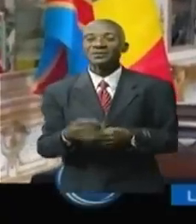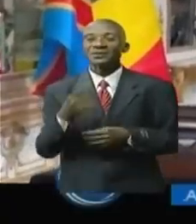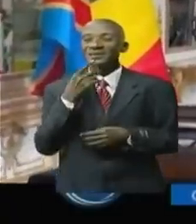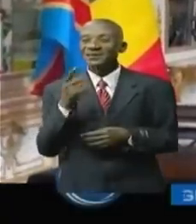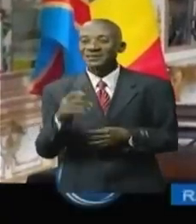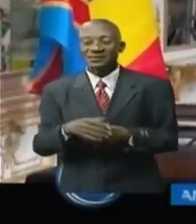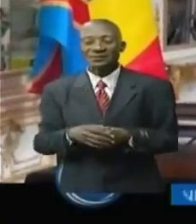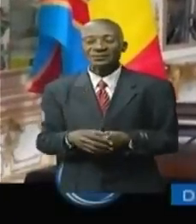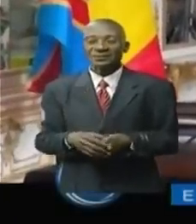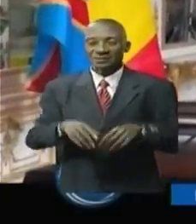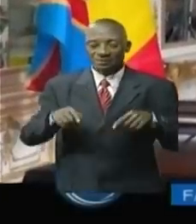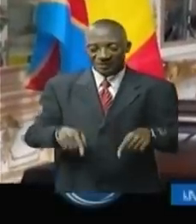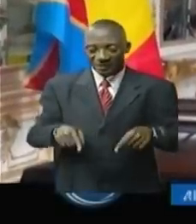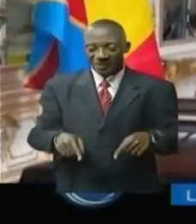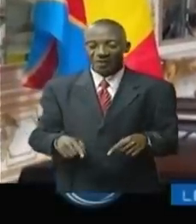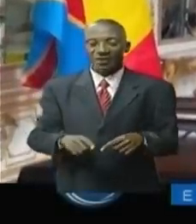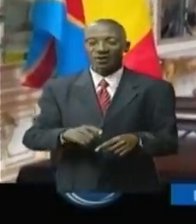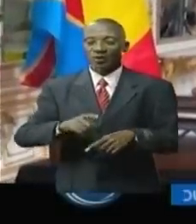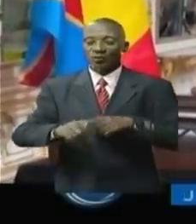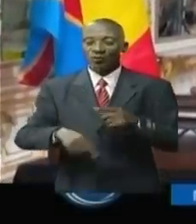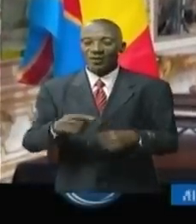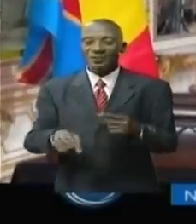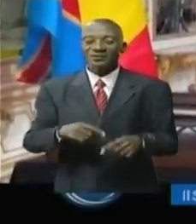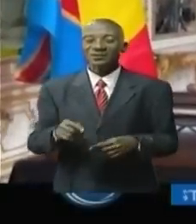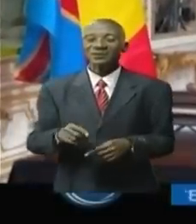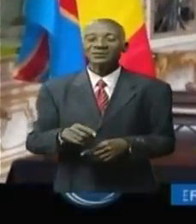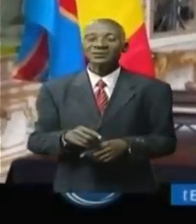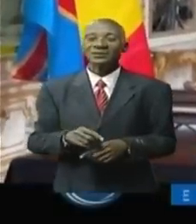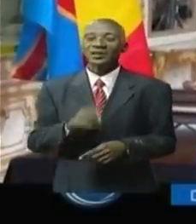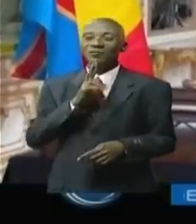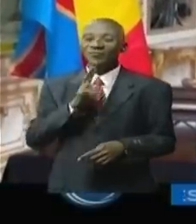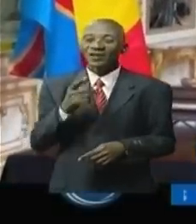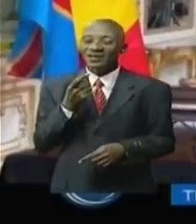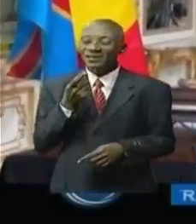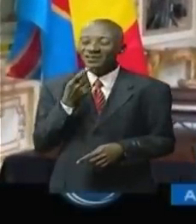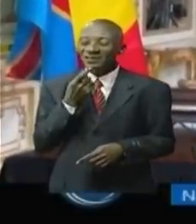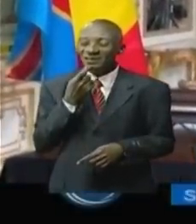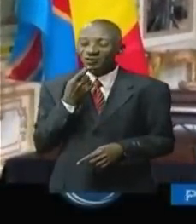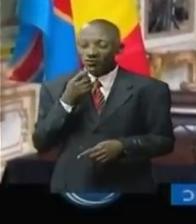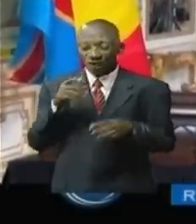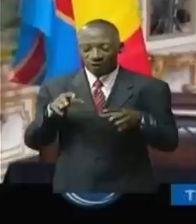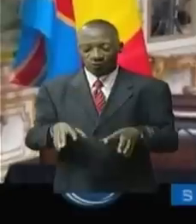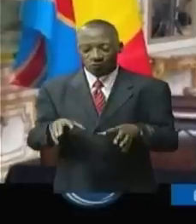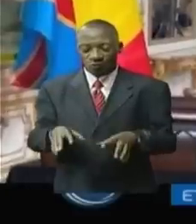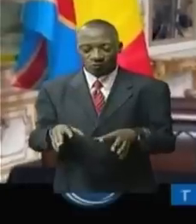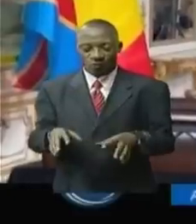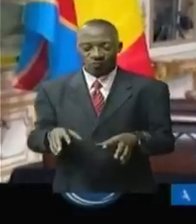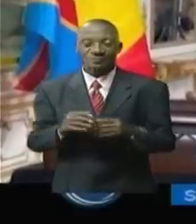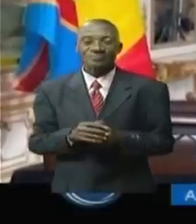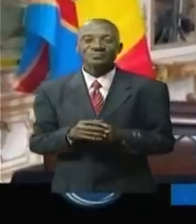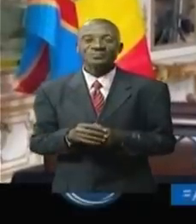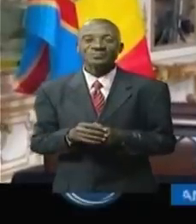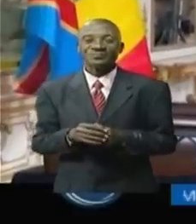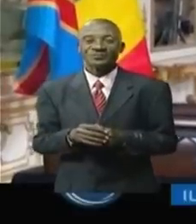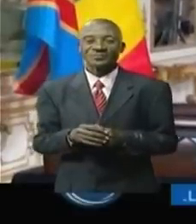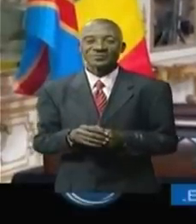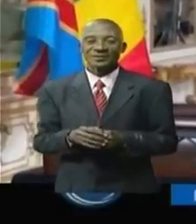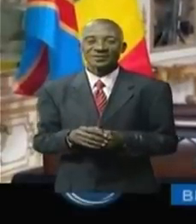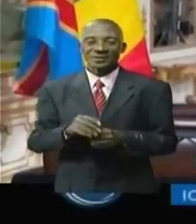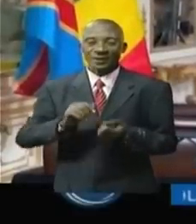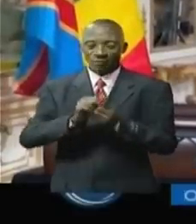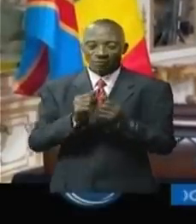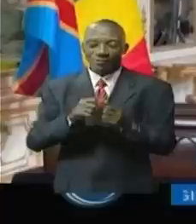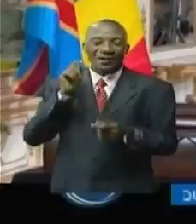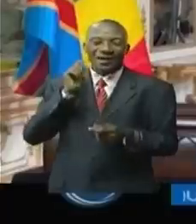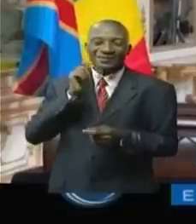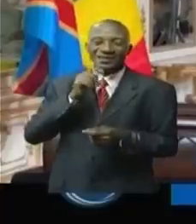Bruxelles ayant conduit la République démocratique du Congo à sa souveraineté